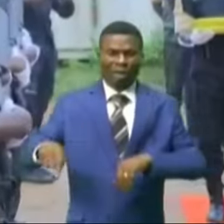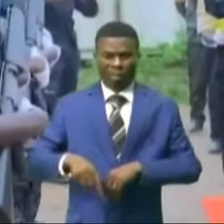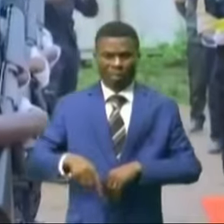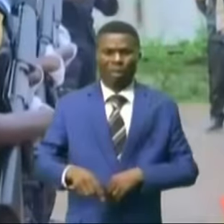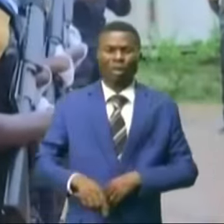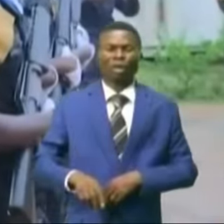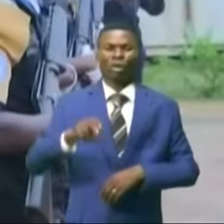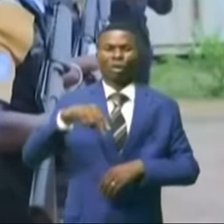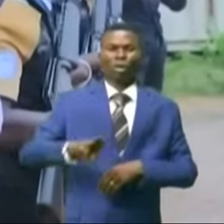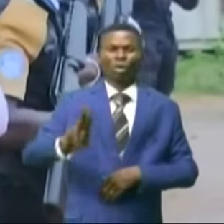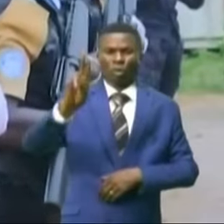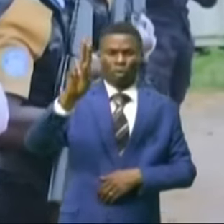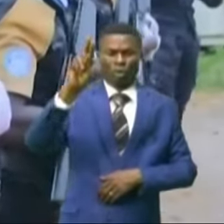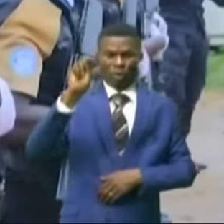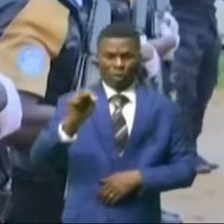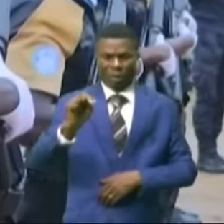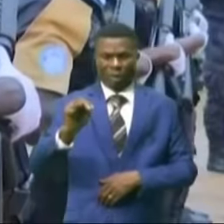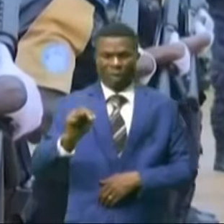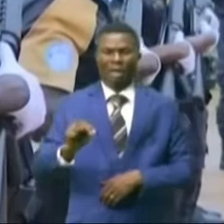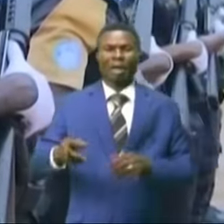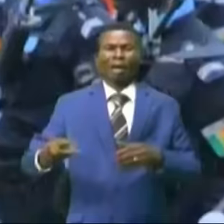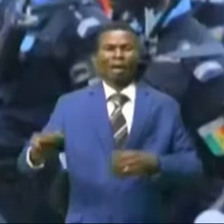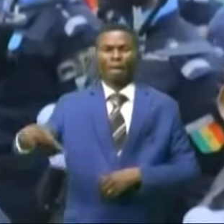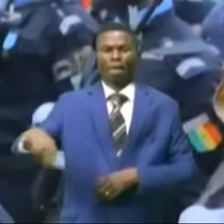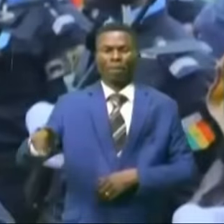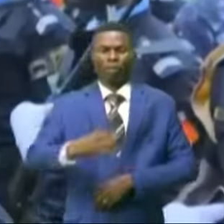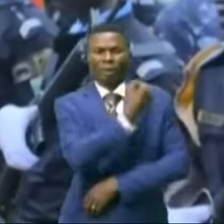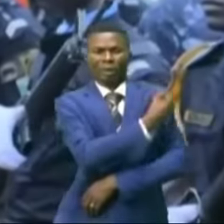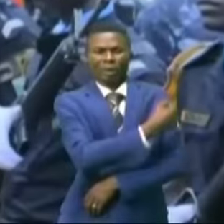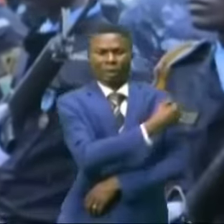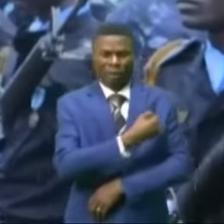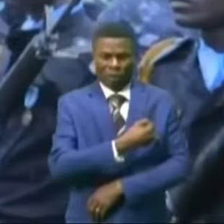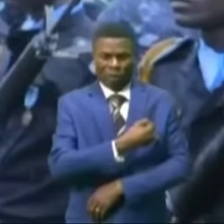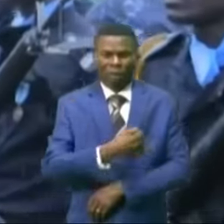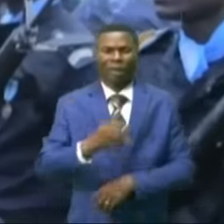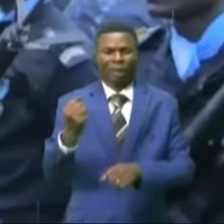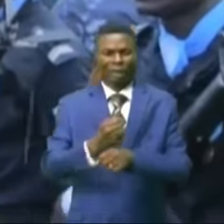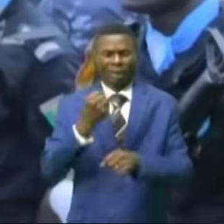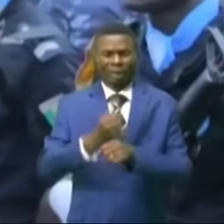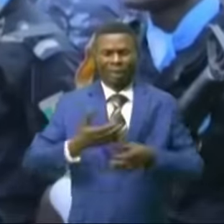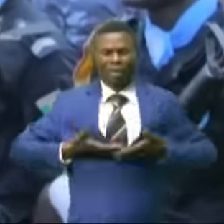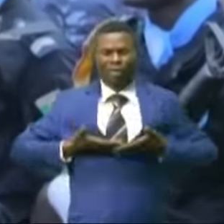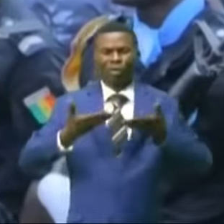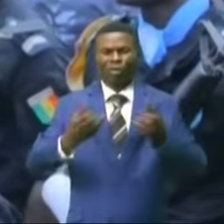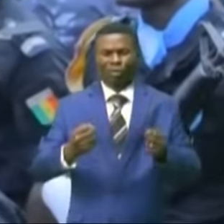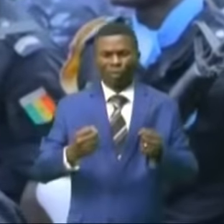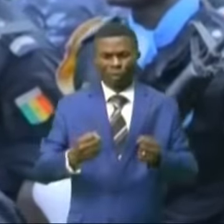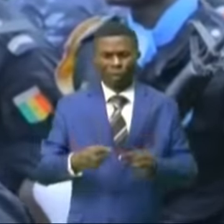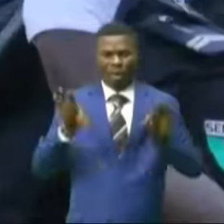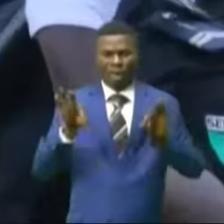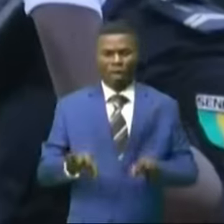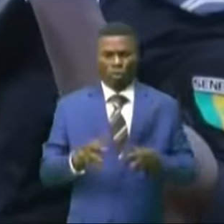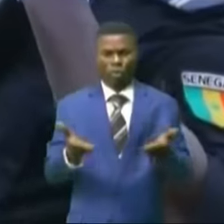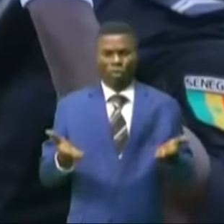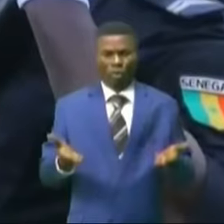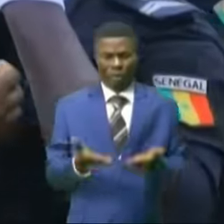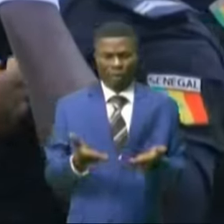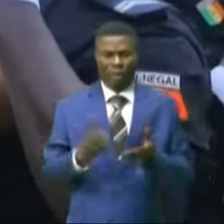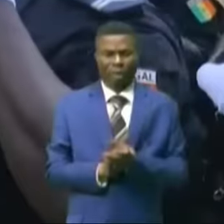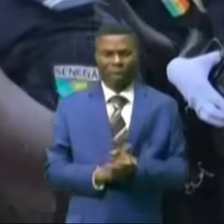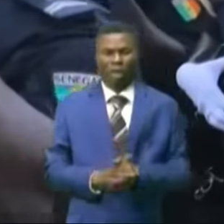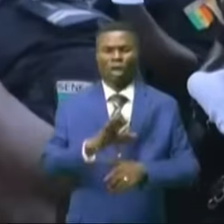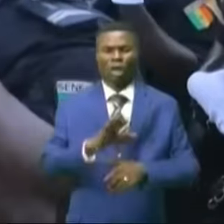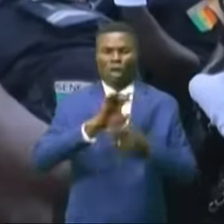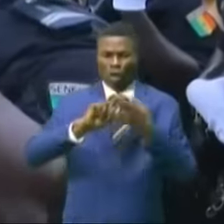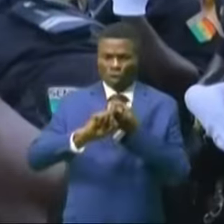ces contingents ont été gratifiés pour les services rendus et sacrifices consentis sur le sol itourien. Gratitude